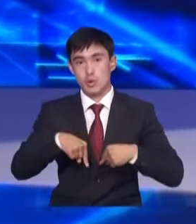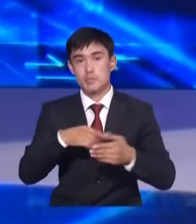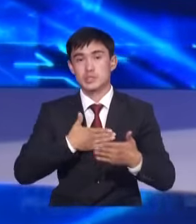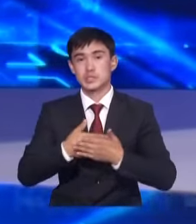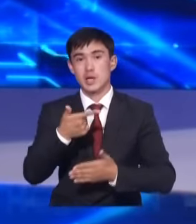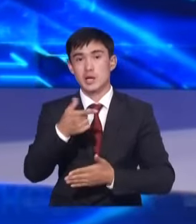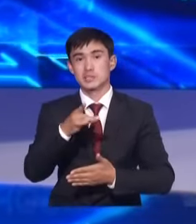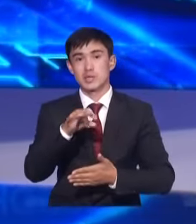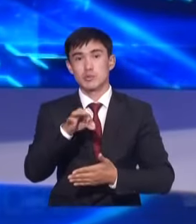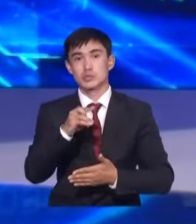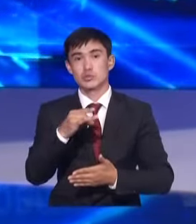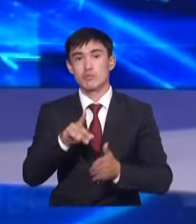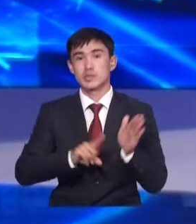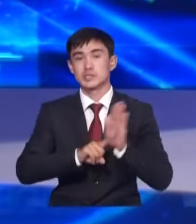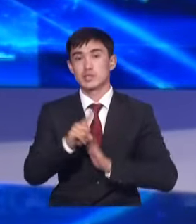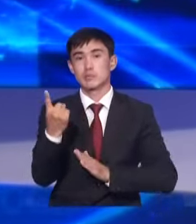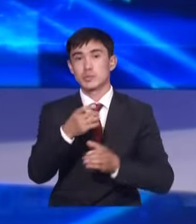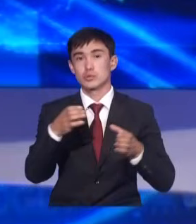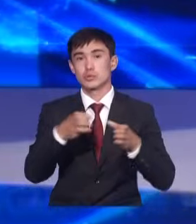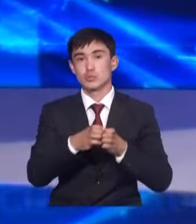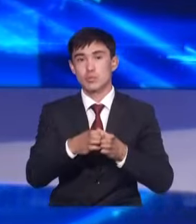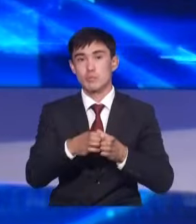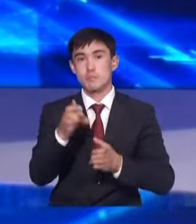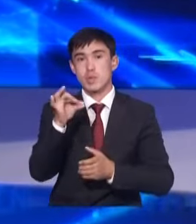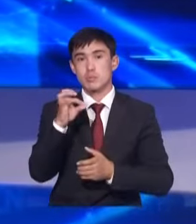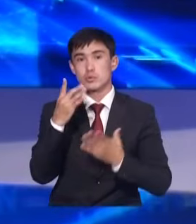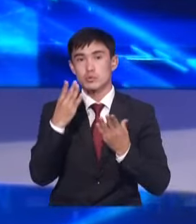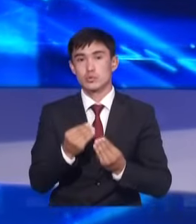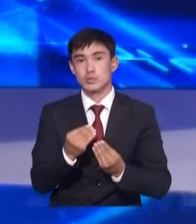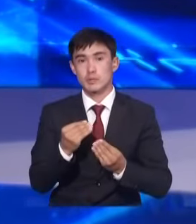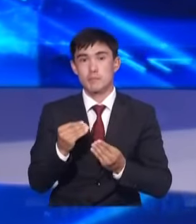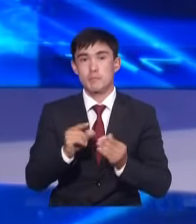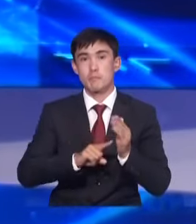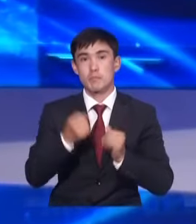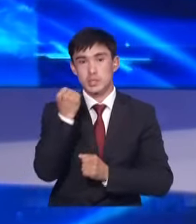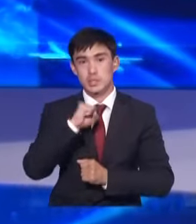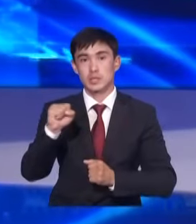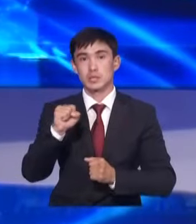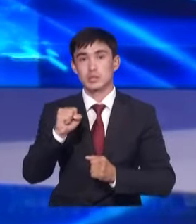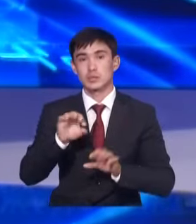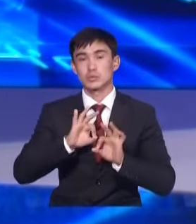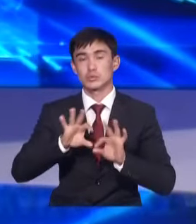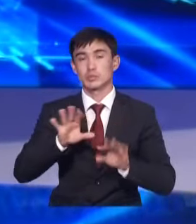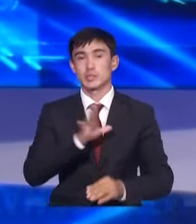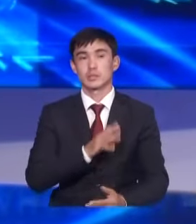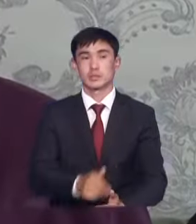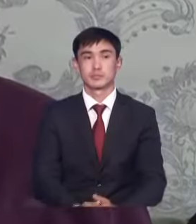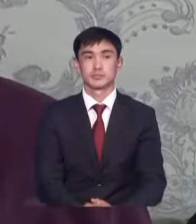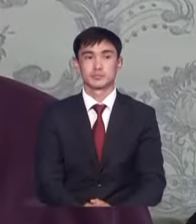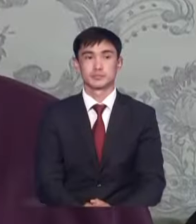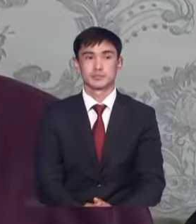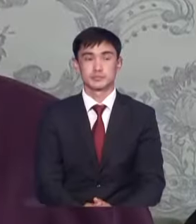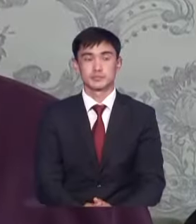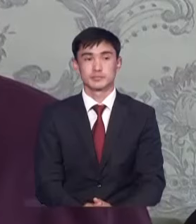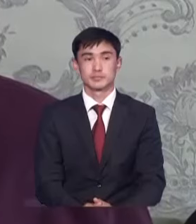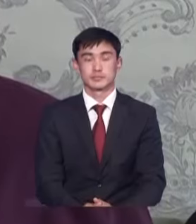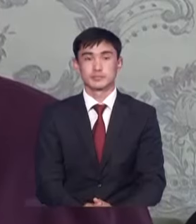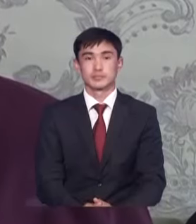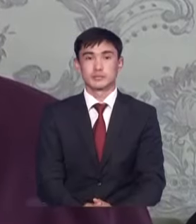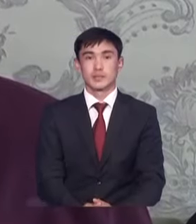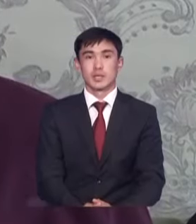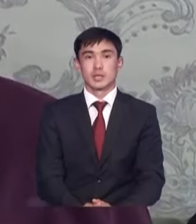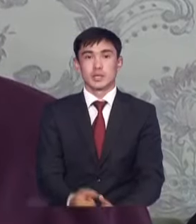белсендісі Ғазиз Аманжолының бастаған бір топ тілші Бейбіт күннің батырларының рухын ұлықтап қайтты. Ерлік